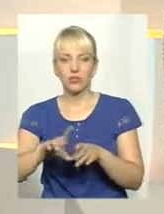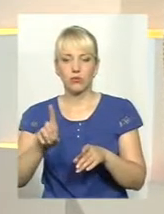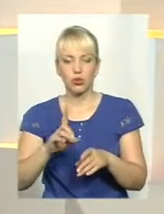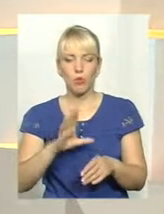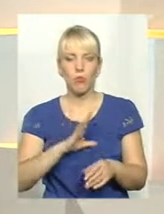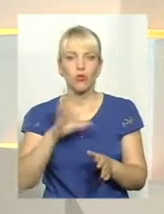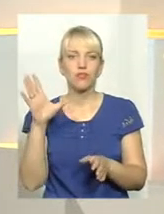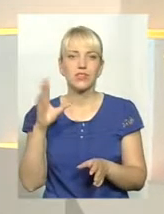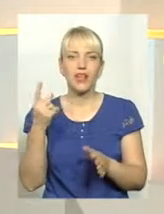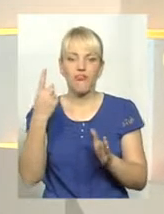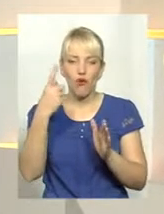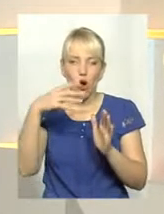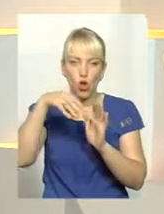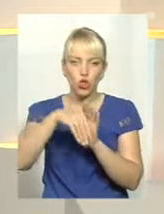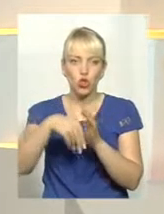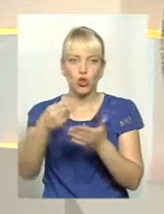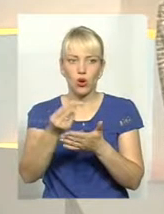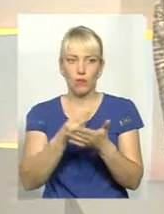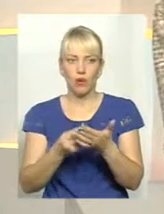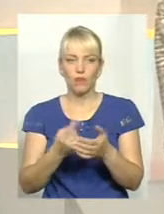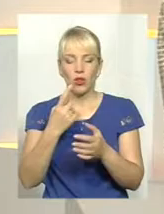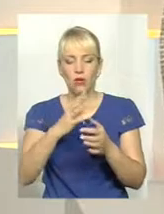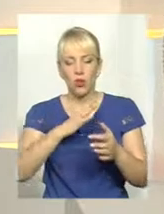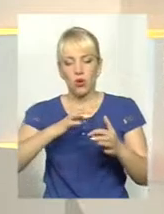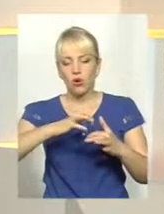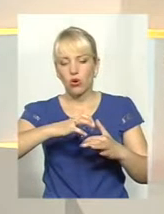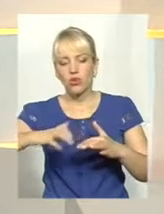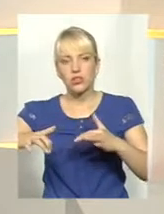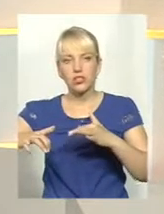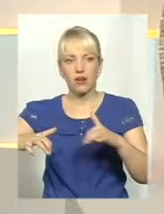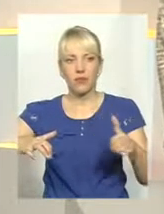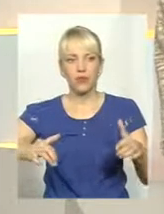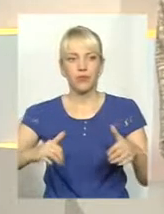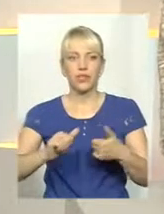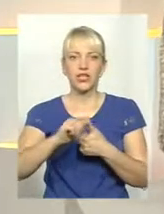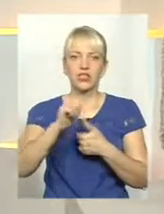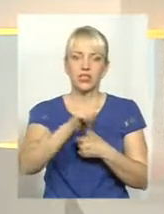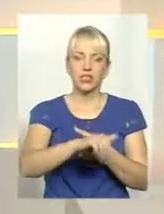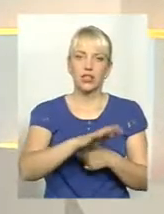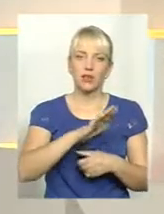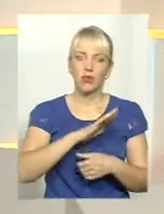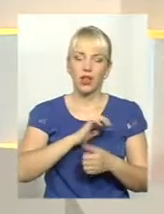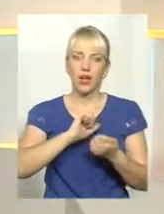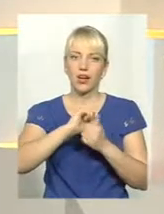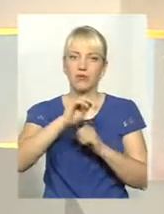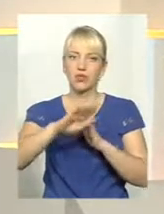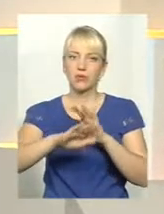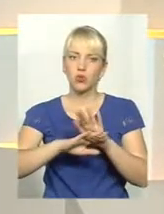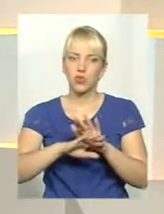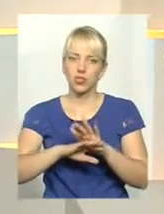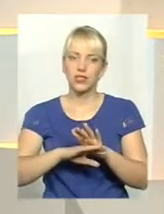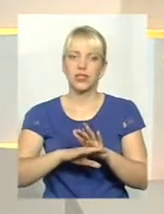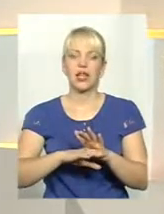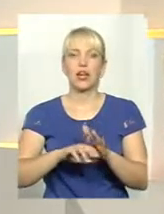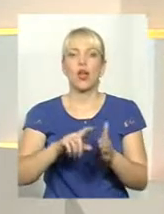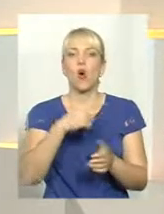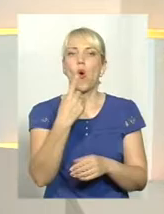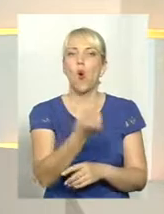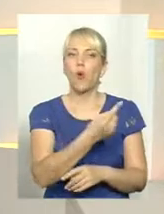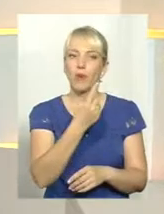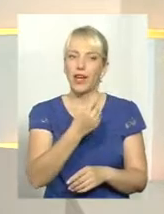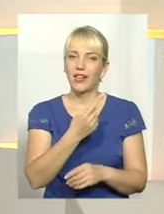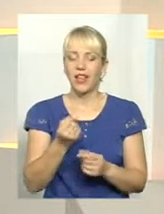вона частина її на Поділлі, інша – це Волинь. Об'єднати все разом,